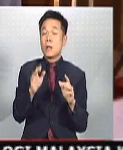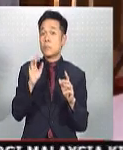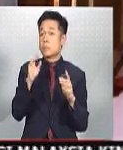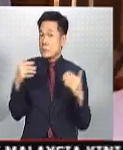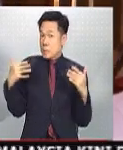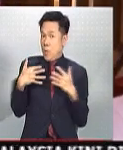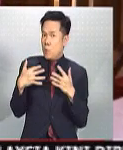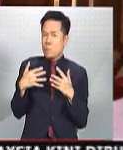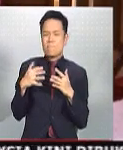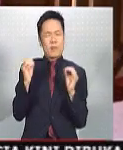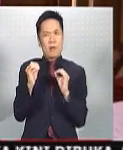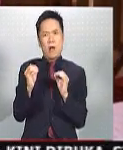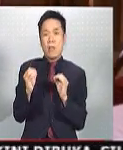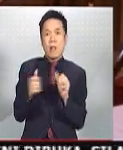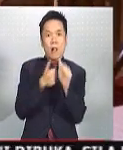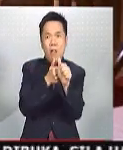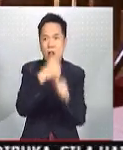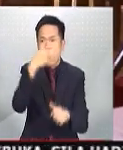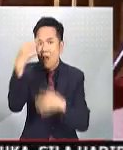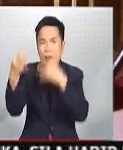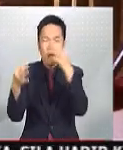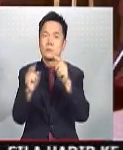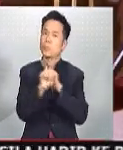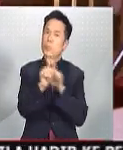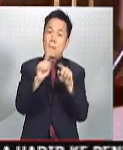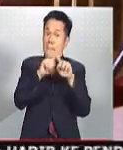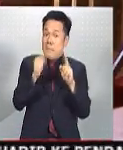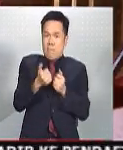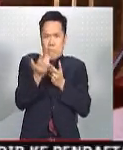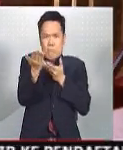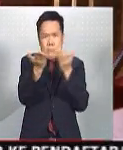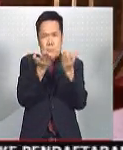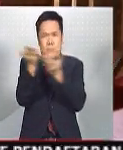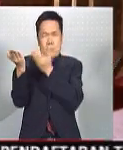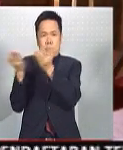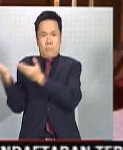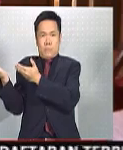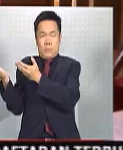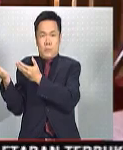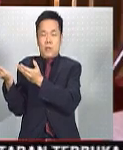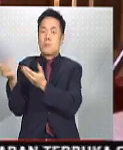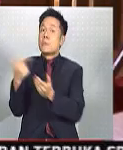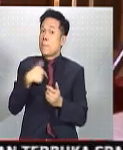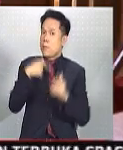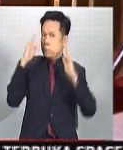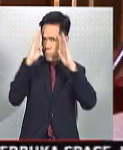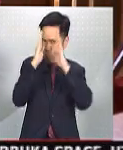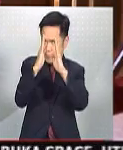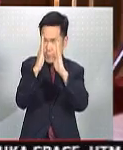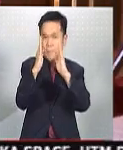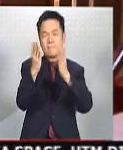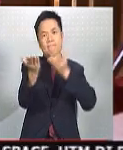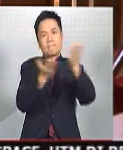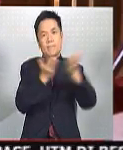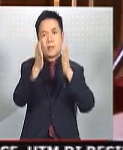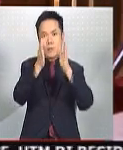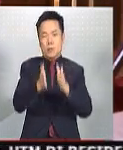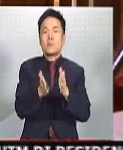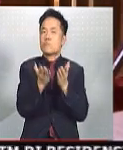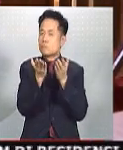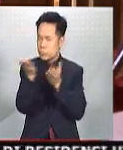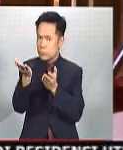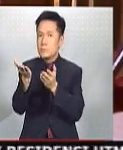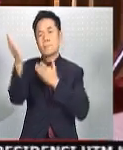favour. Jadi, all I want to do is to serve. To serve the nation and to serve the people. So,